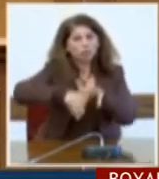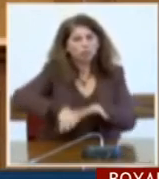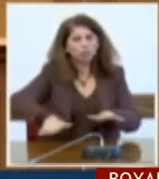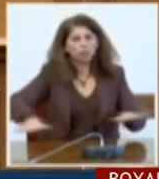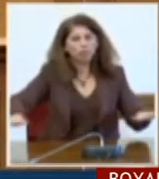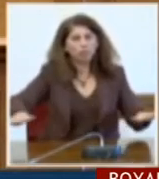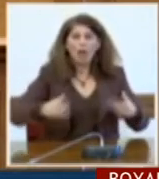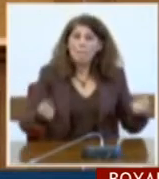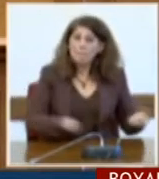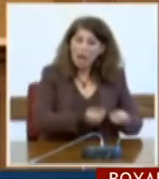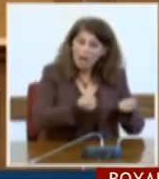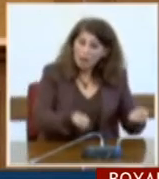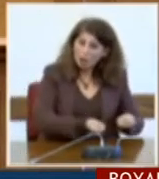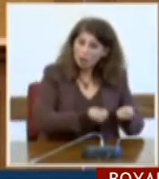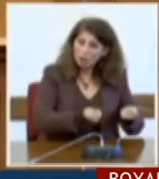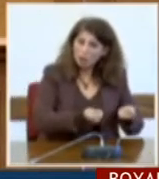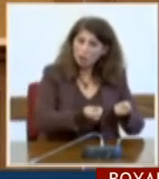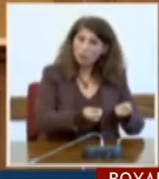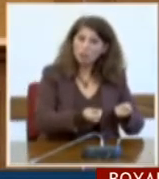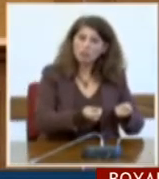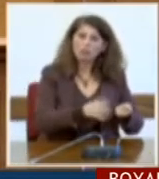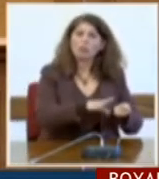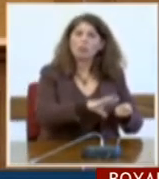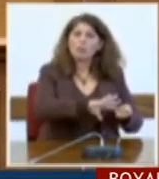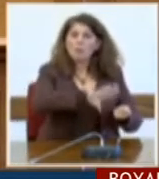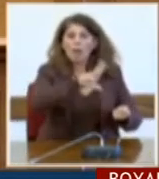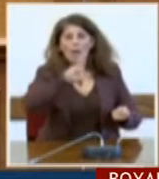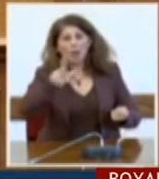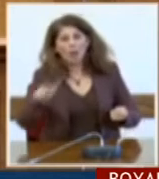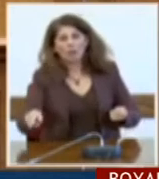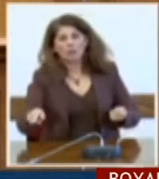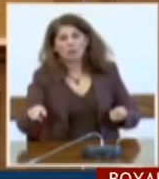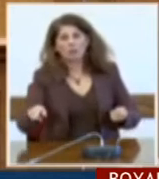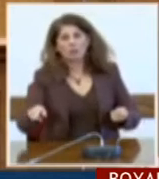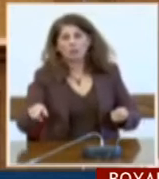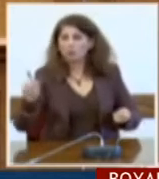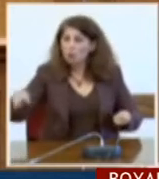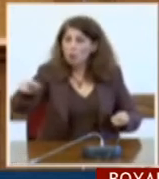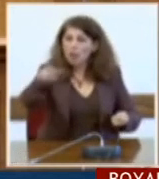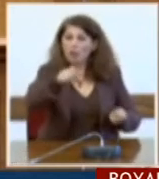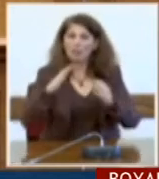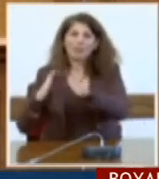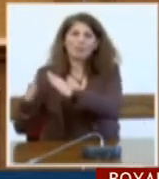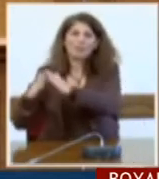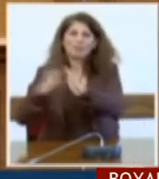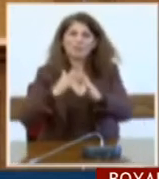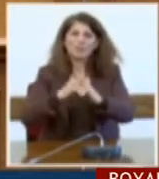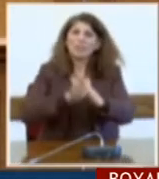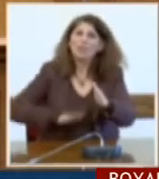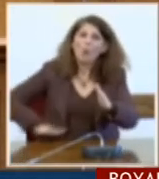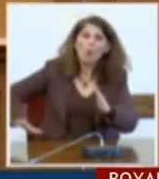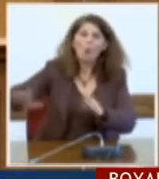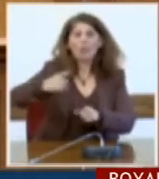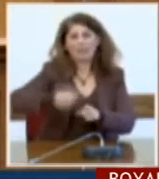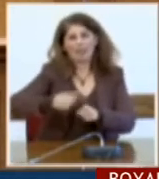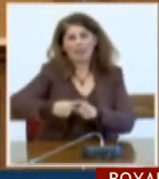τομέα και την μεταποίηση, μέχρι το κάθε νοικοκυριό σε κάθε γωνιά της χώρας. Όλα